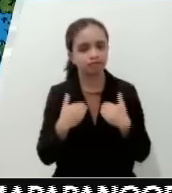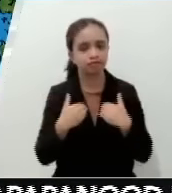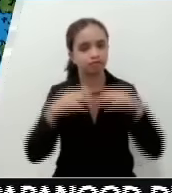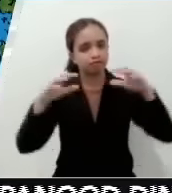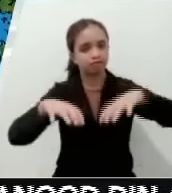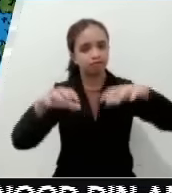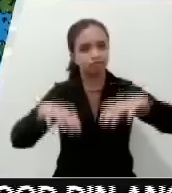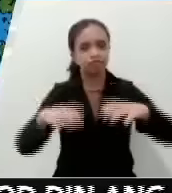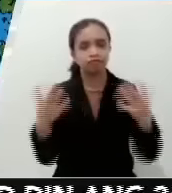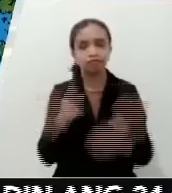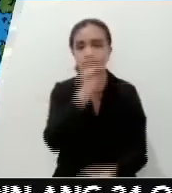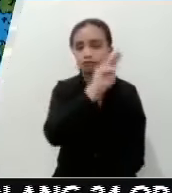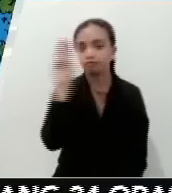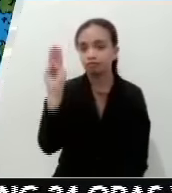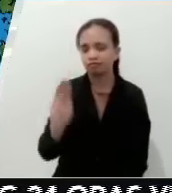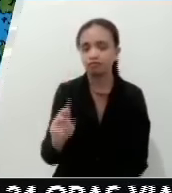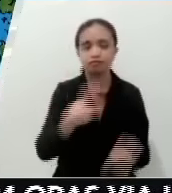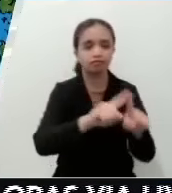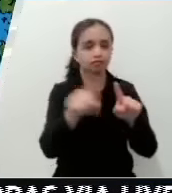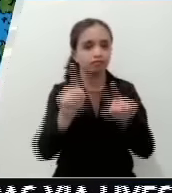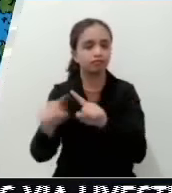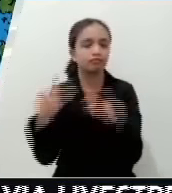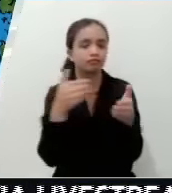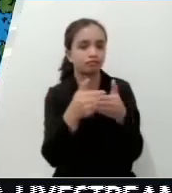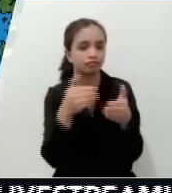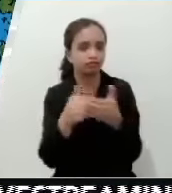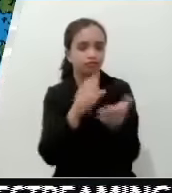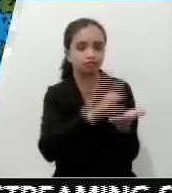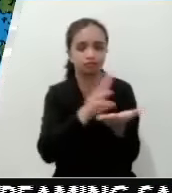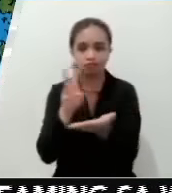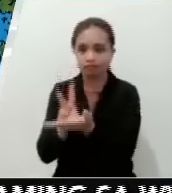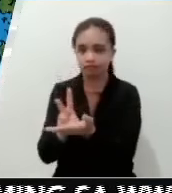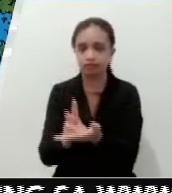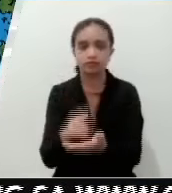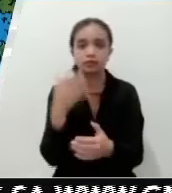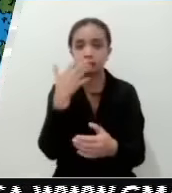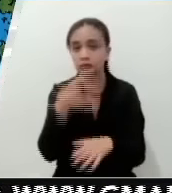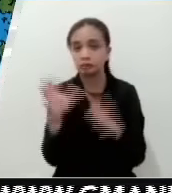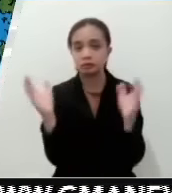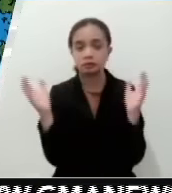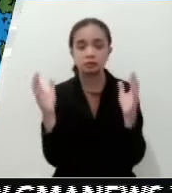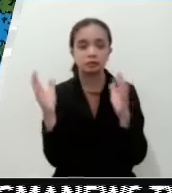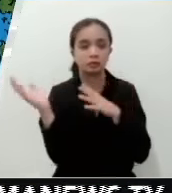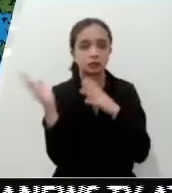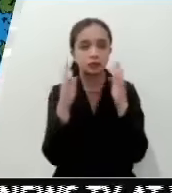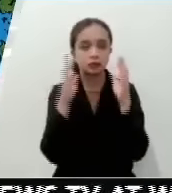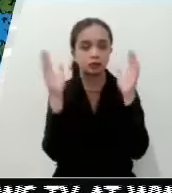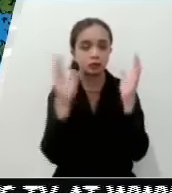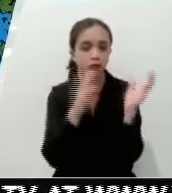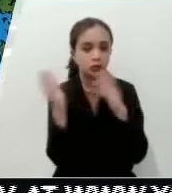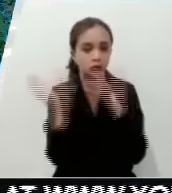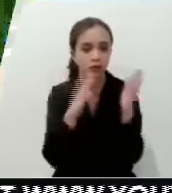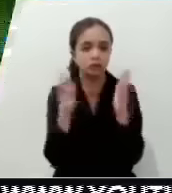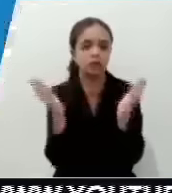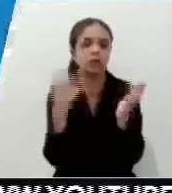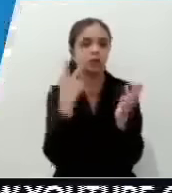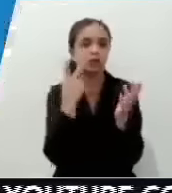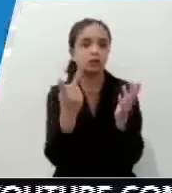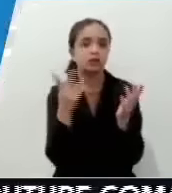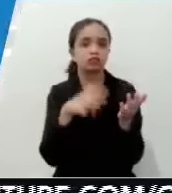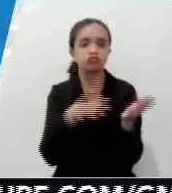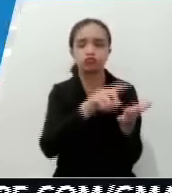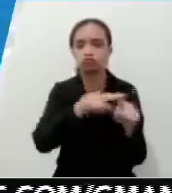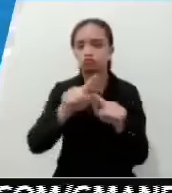Manila at sa iba pang nalalabing bahagi ng Luzon least naman ang nagpapaulan sa iba pang nalalabing bahagi ng bansa